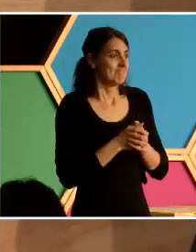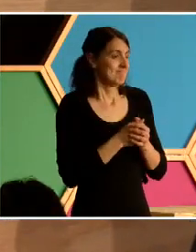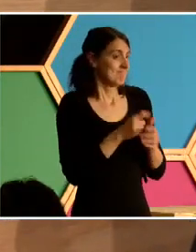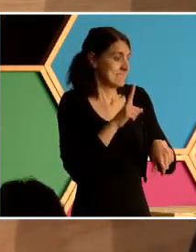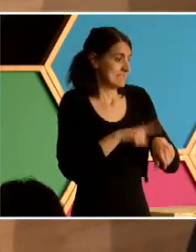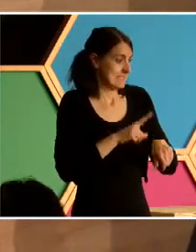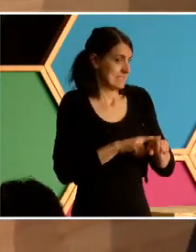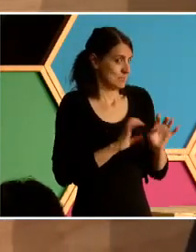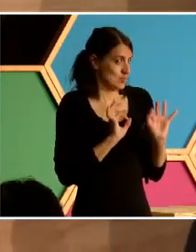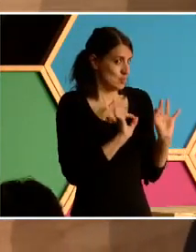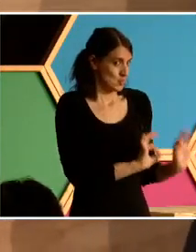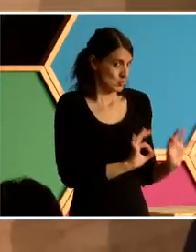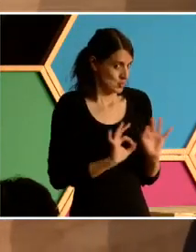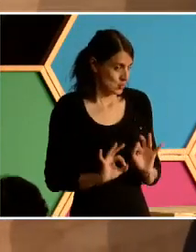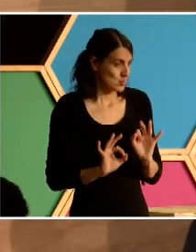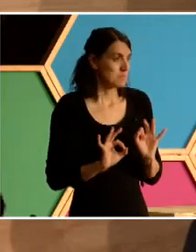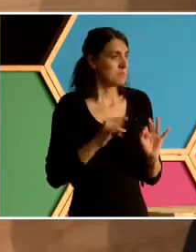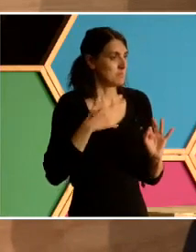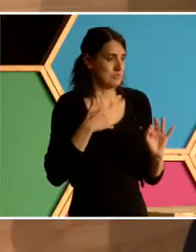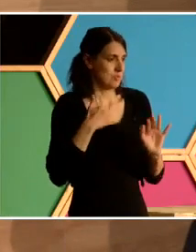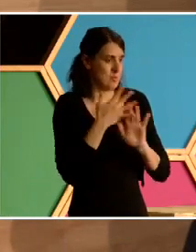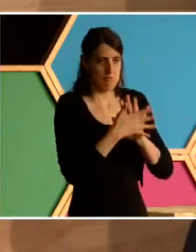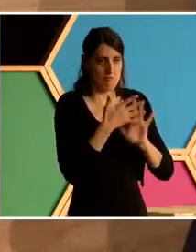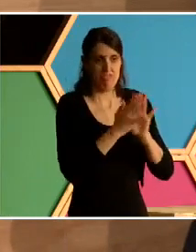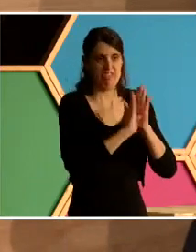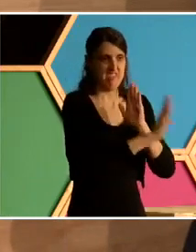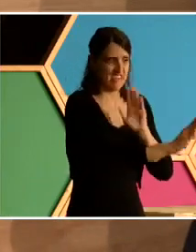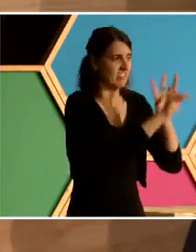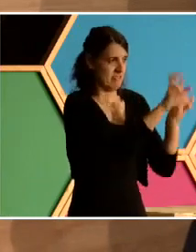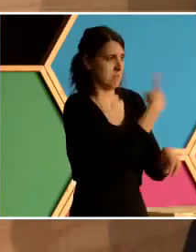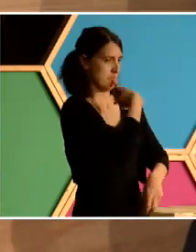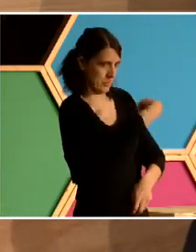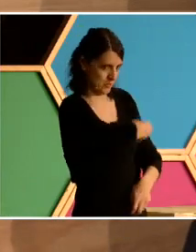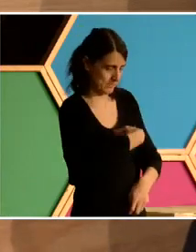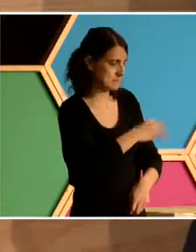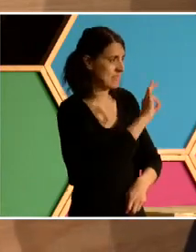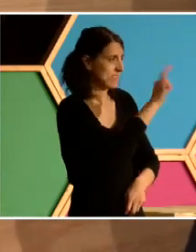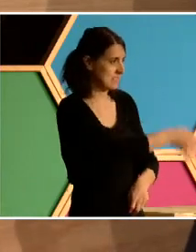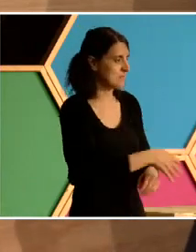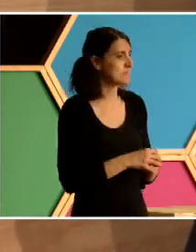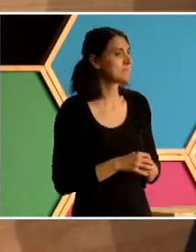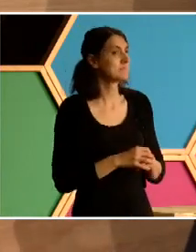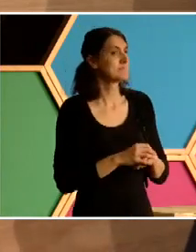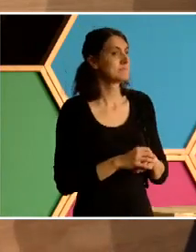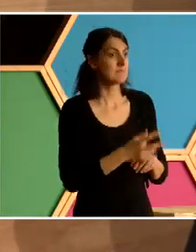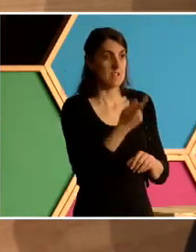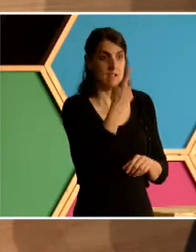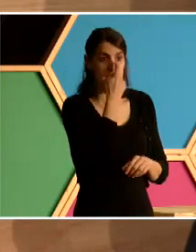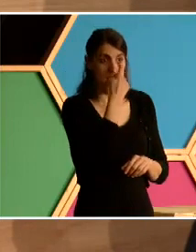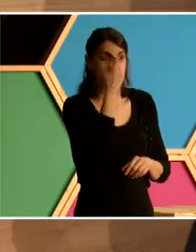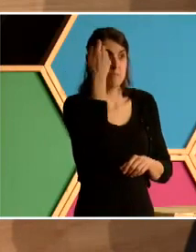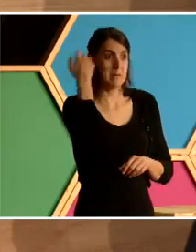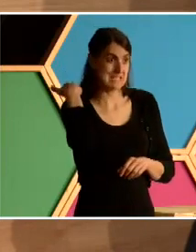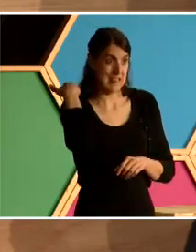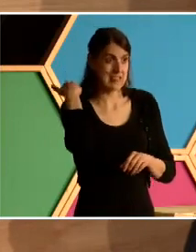limitat, parlaré directament de la qüestió que m'heu formulat. Efectivament, el 10 de desembre de l'any passat varen commemorar